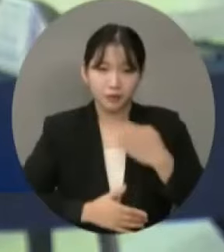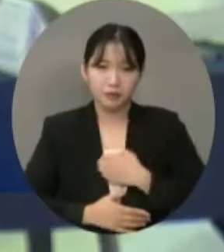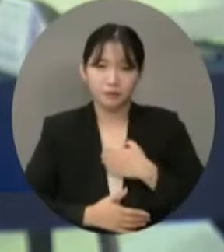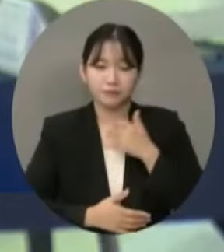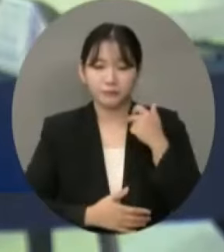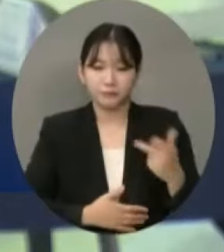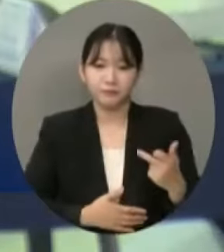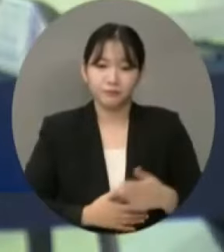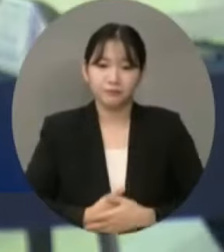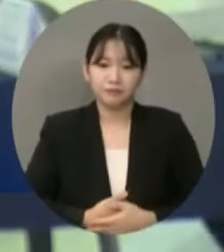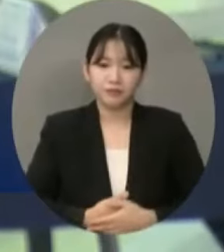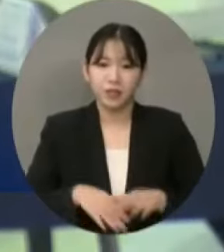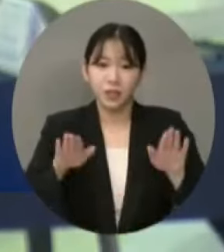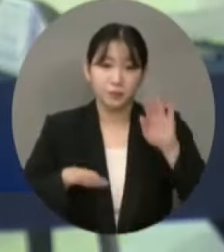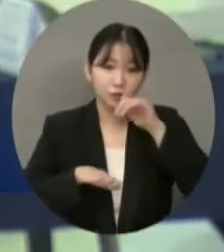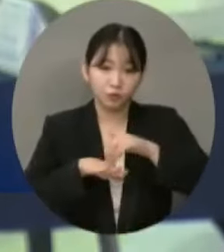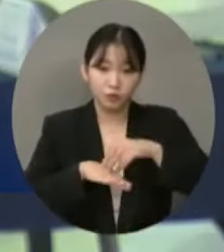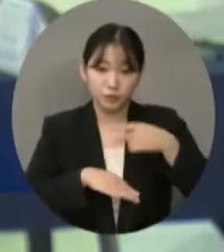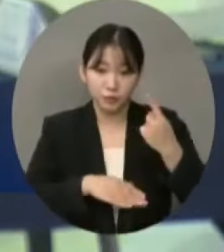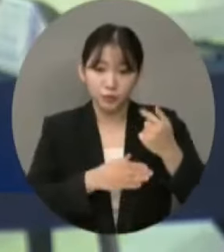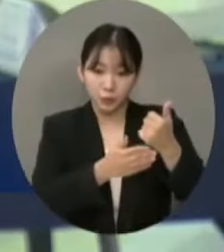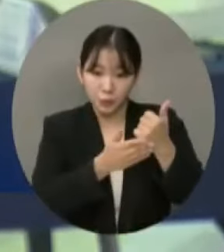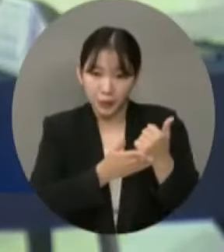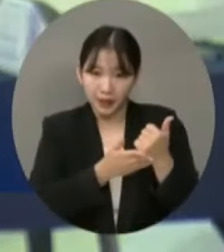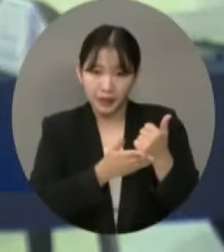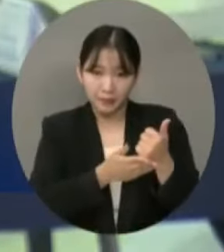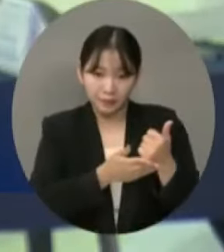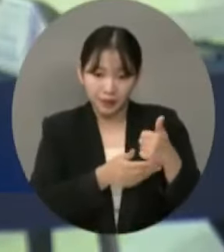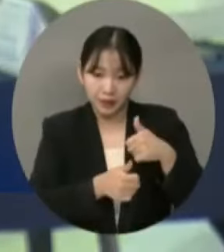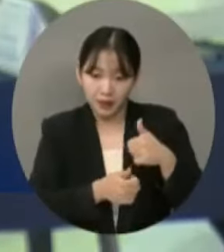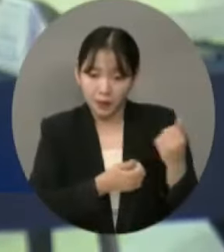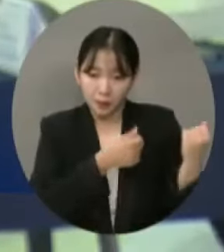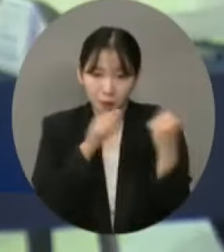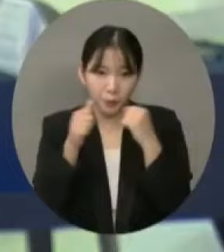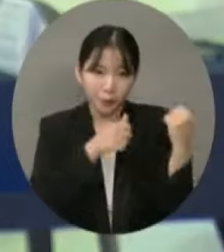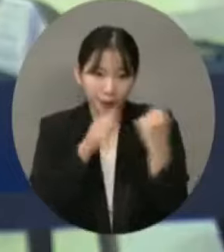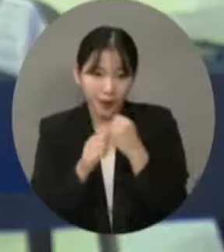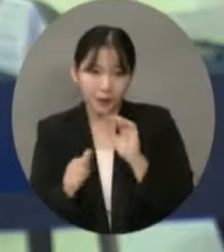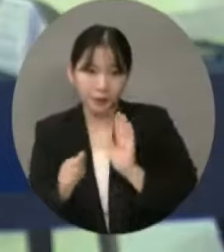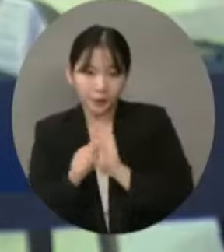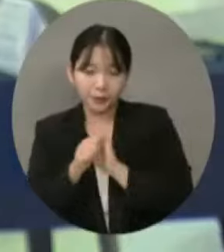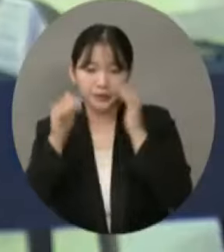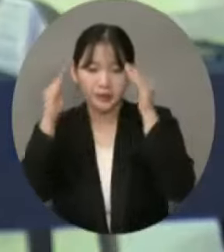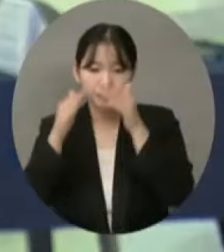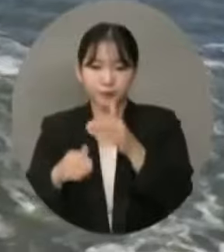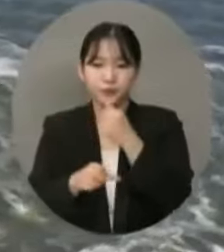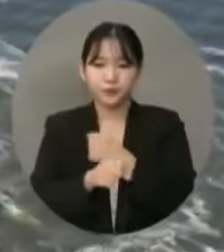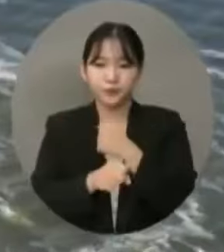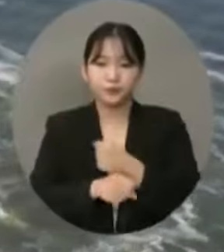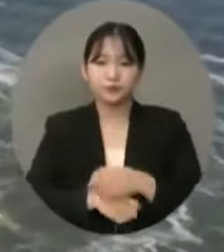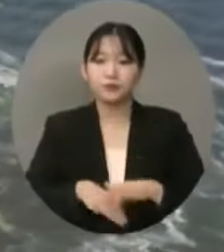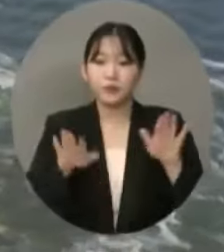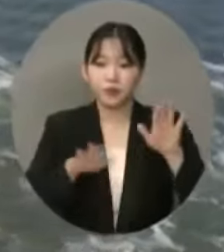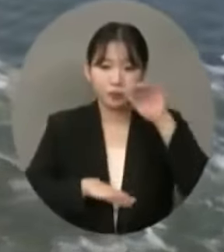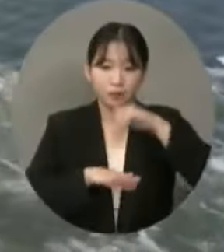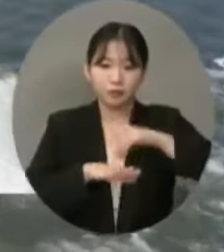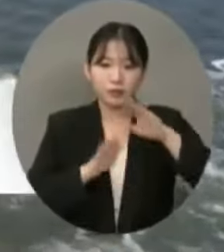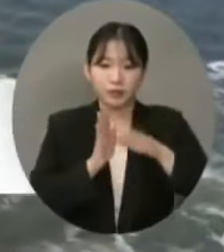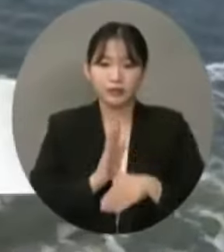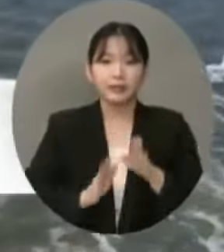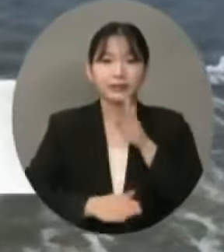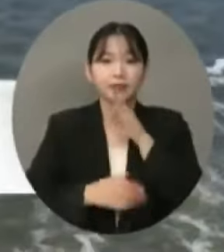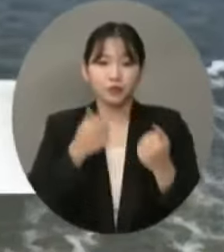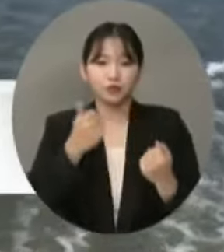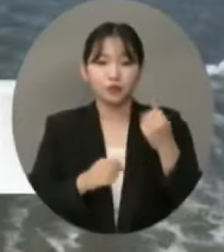발생할 가능성이 높고요. 이번 훈련도 승객 대피에 초점을 맞춰서 이번 훈련에는